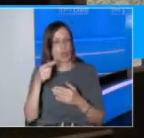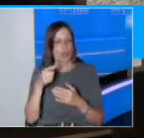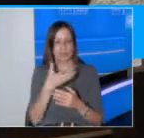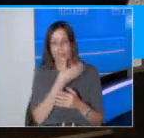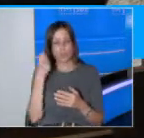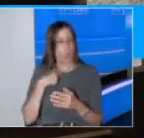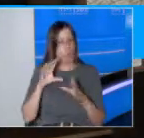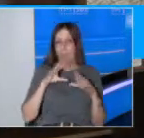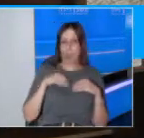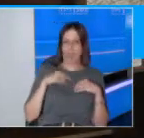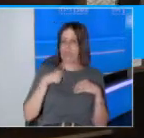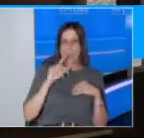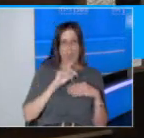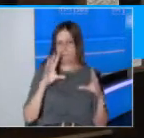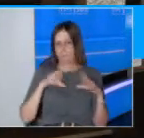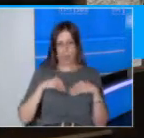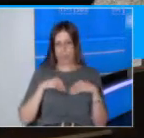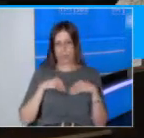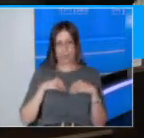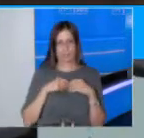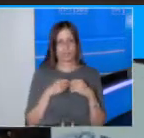לא מוכן. אני לא מוכן. אין זה.